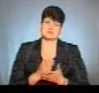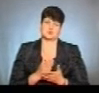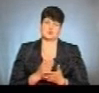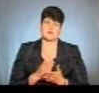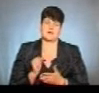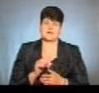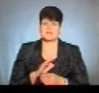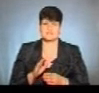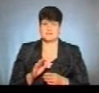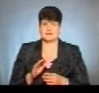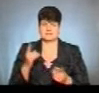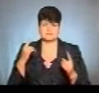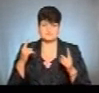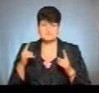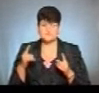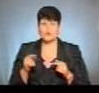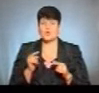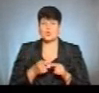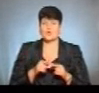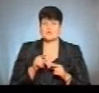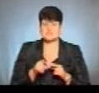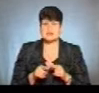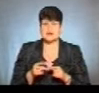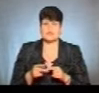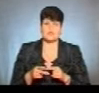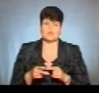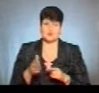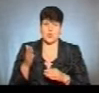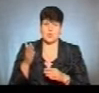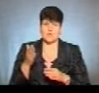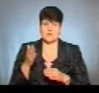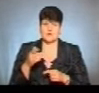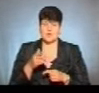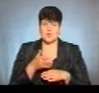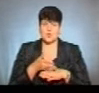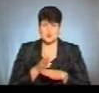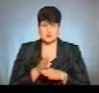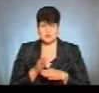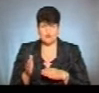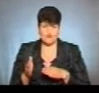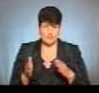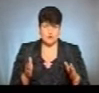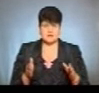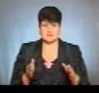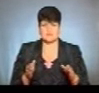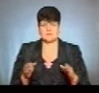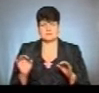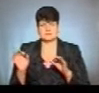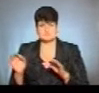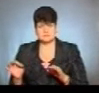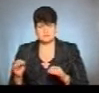не віртуальний. Тому оце роздвоєння, скажімо так, міфу і реальності,